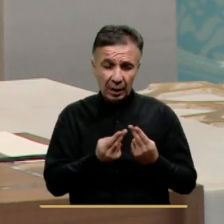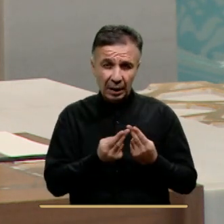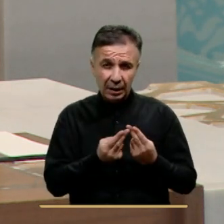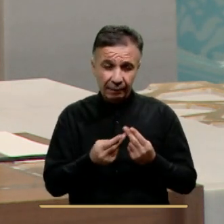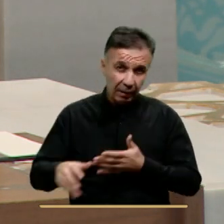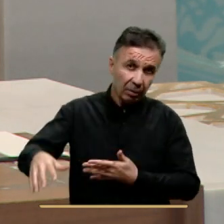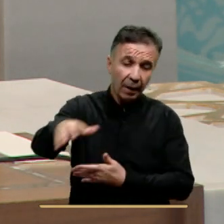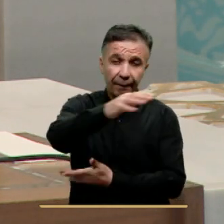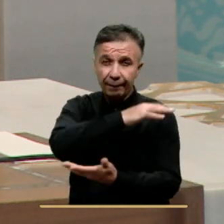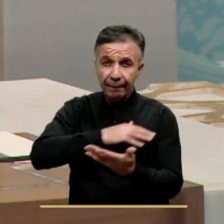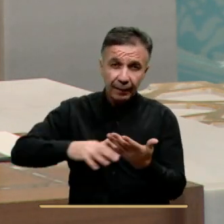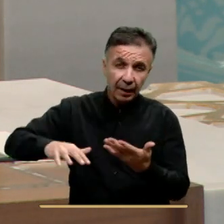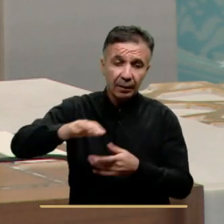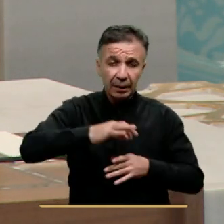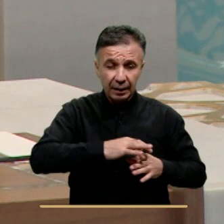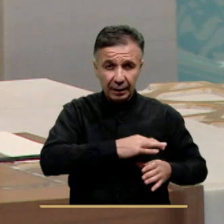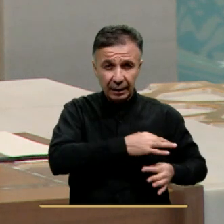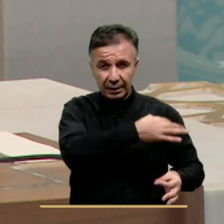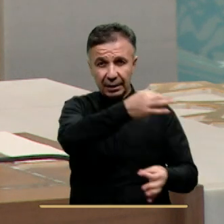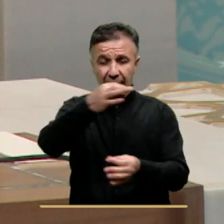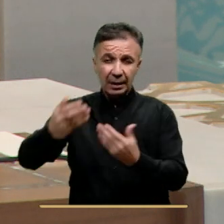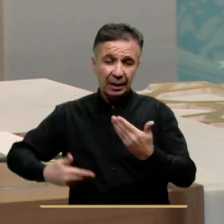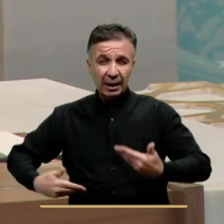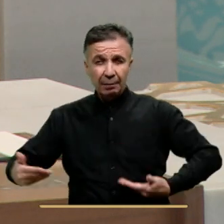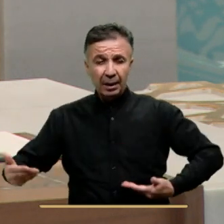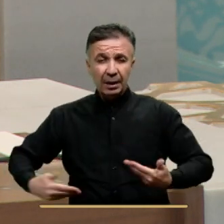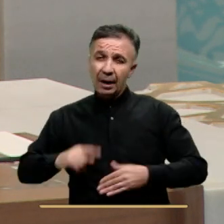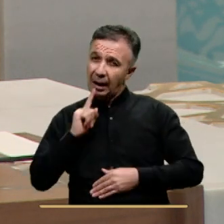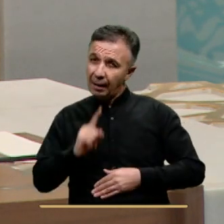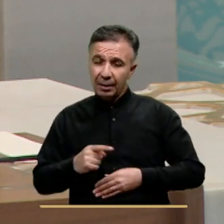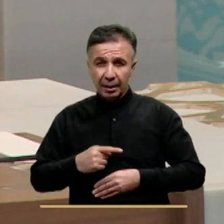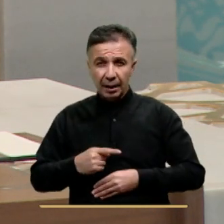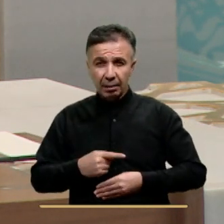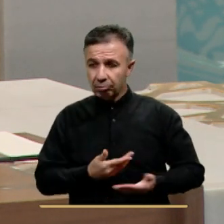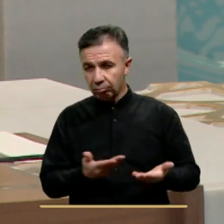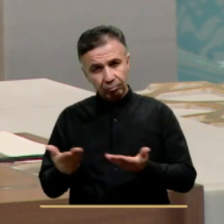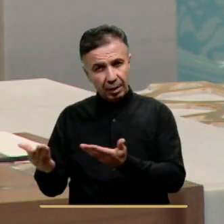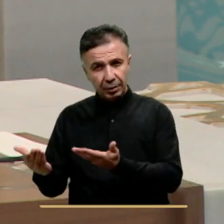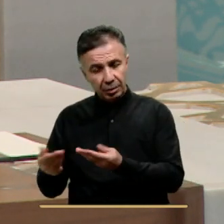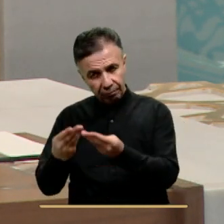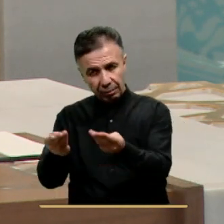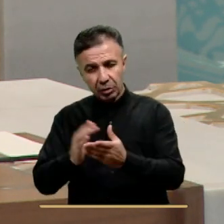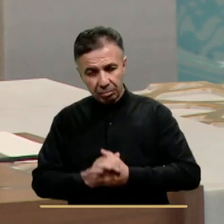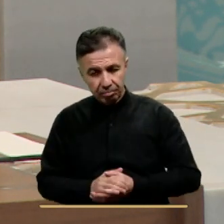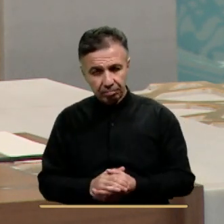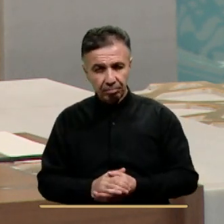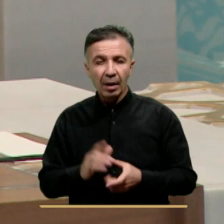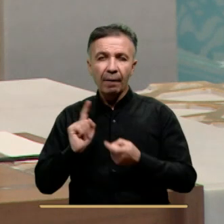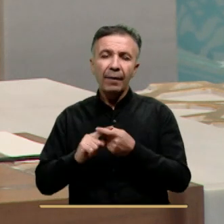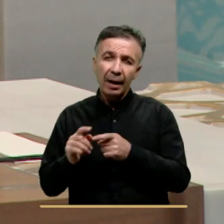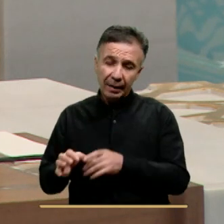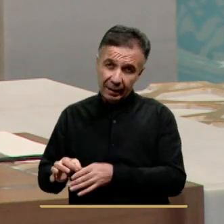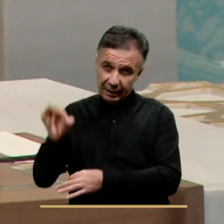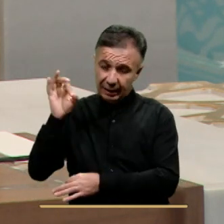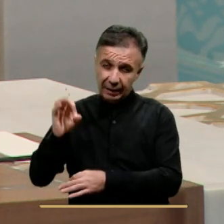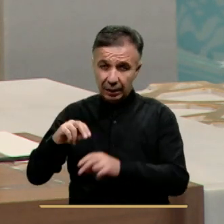dünyayı insanın hizmetine insanın emrine vermiştir ve insana da